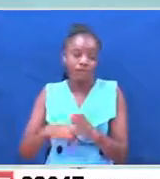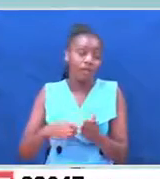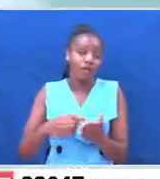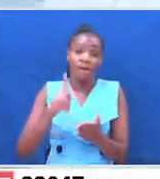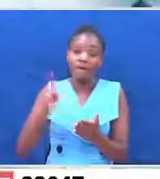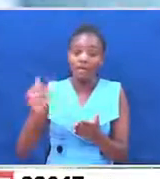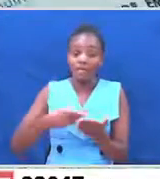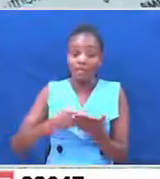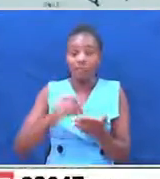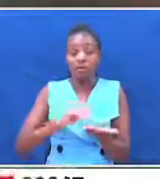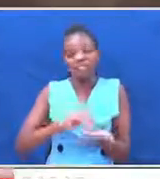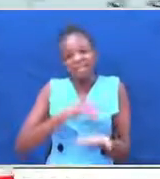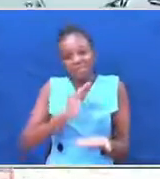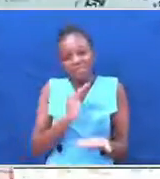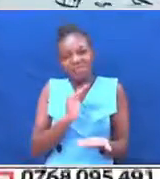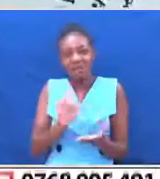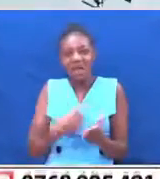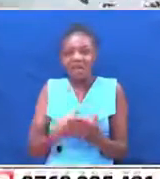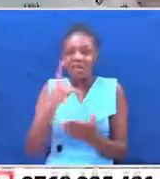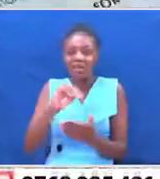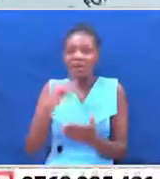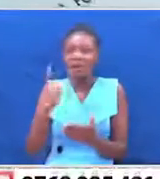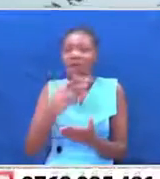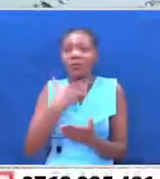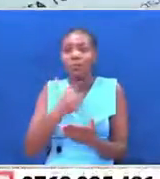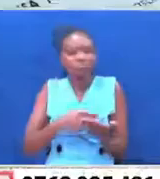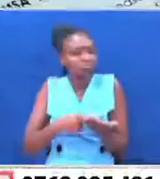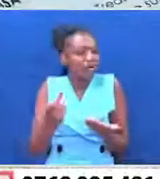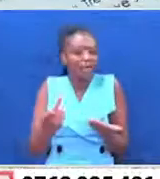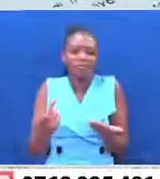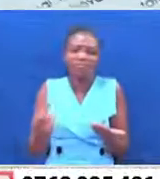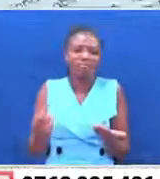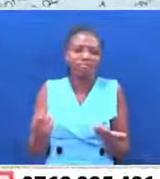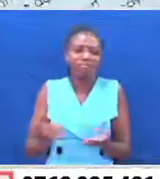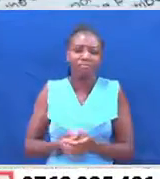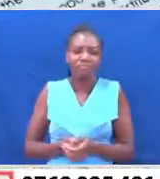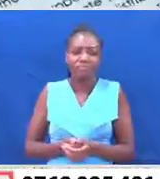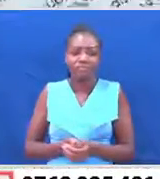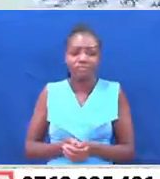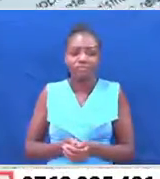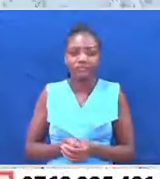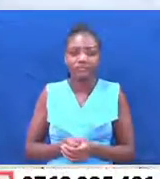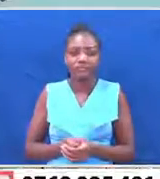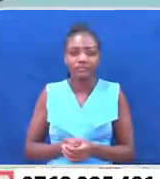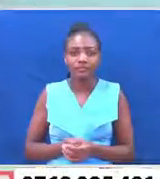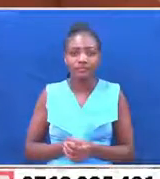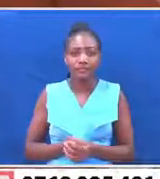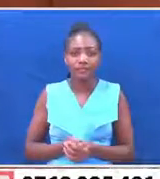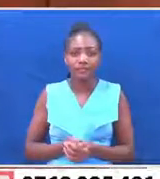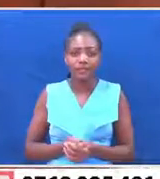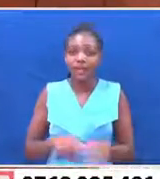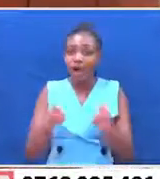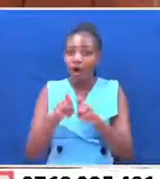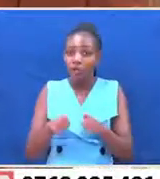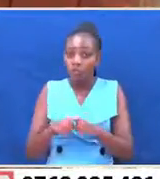ghali kiasi kwamba hakuna anayetaka kuvinunua. There's a paper to either the PS and the other CS. Kwenye